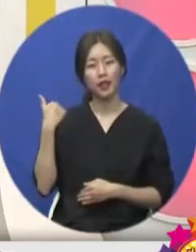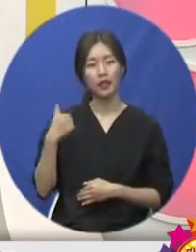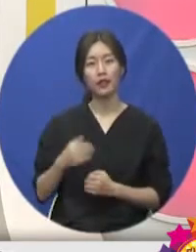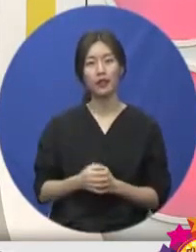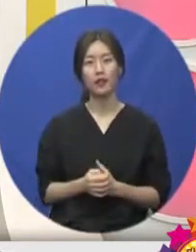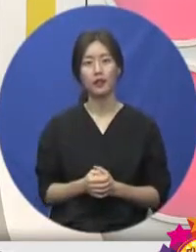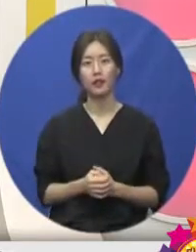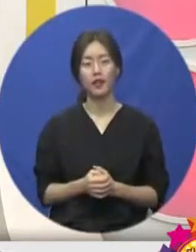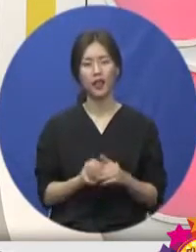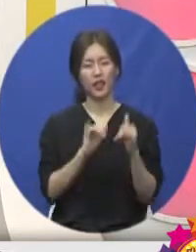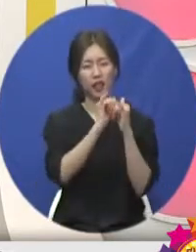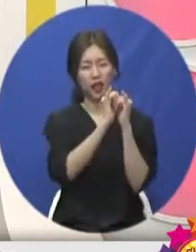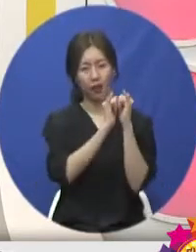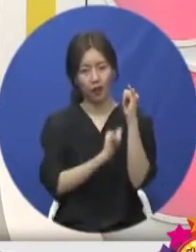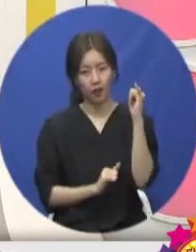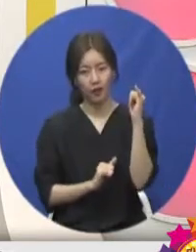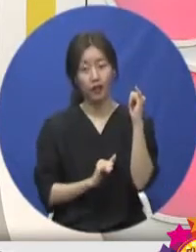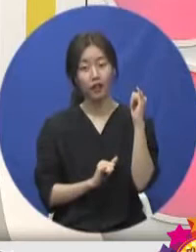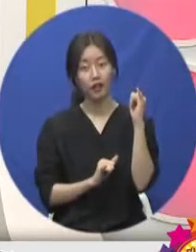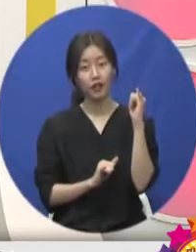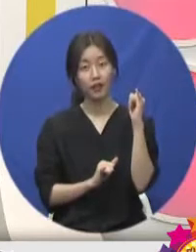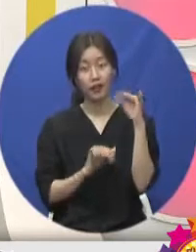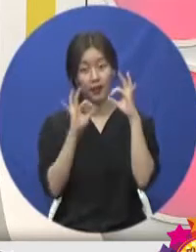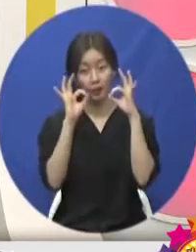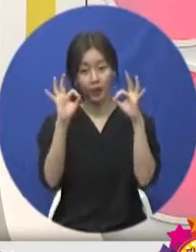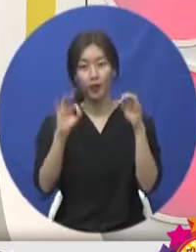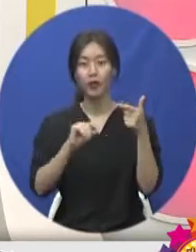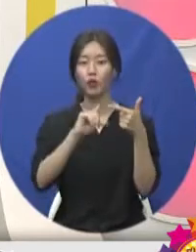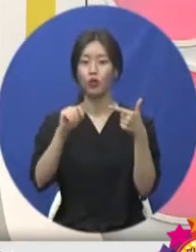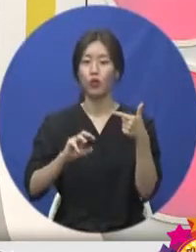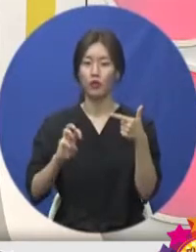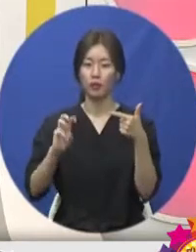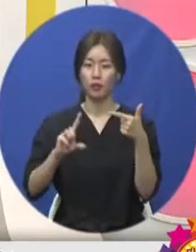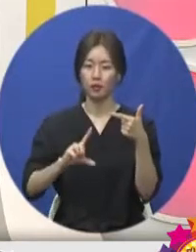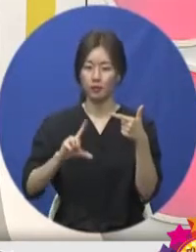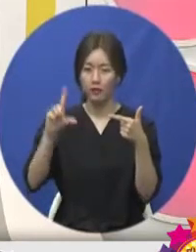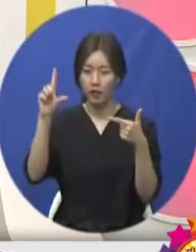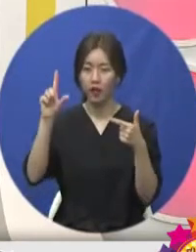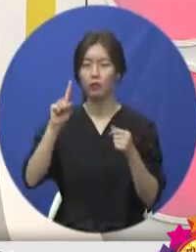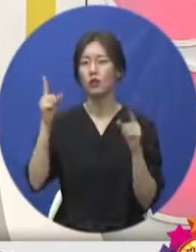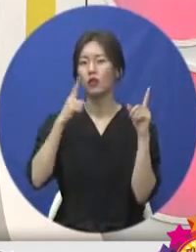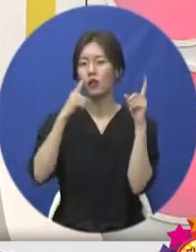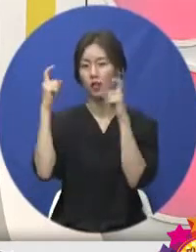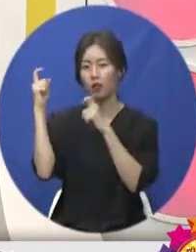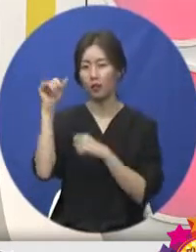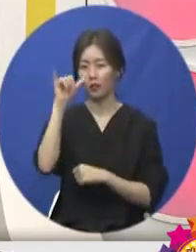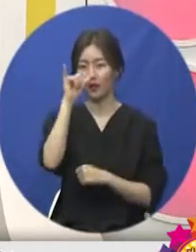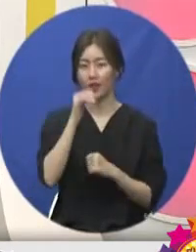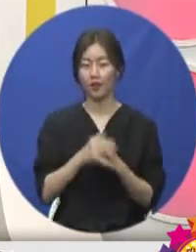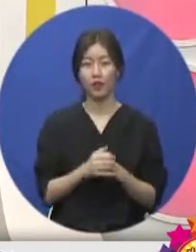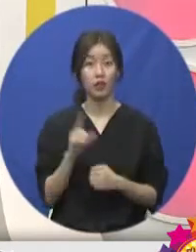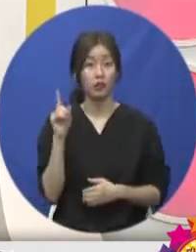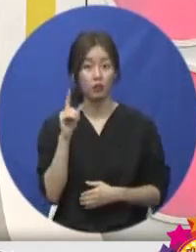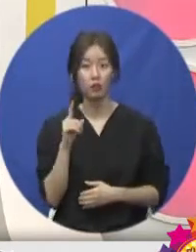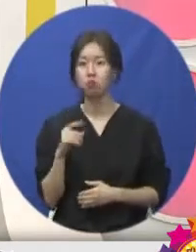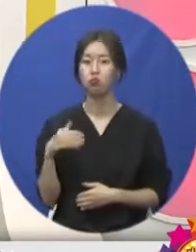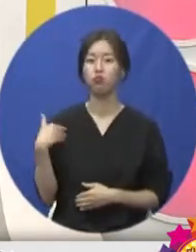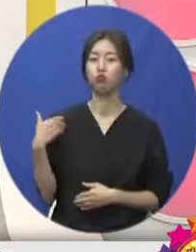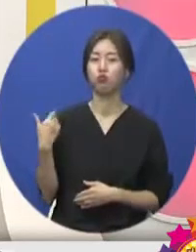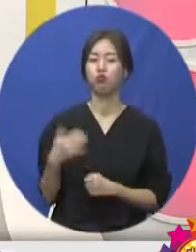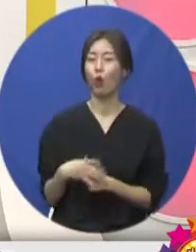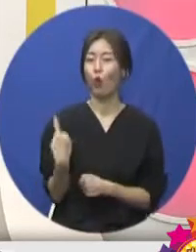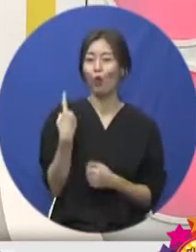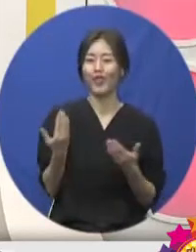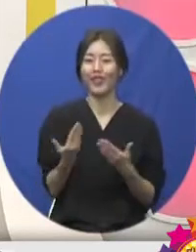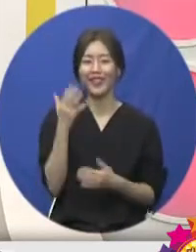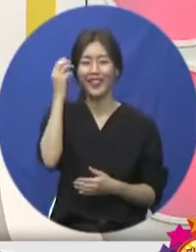그 역사 속에 보면은 예. 6월 30일 날 예. 어떤 일이 있었던가 혹시 기억나세요? 모르지, 내가 뭐 금방 있었던